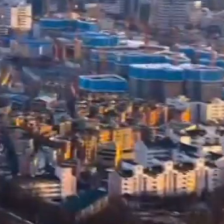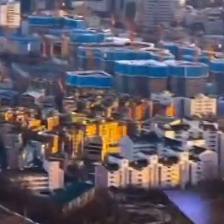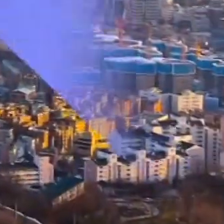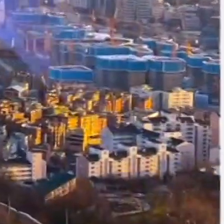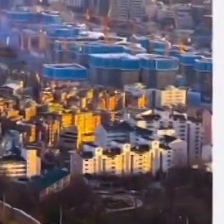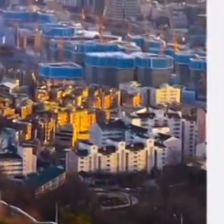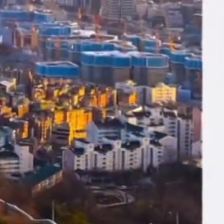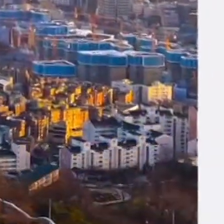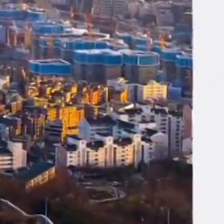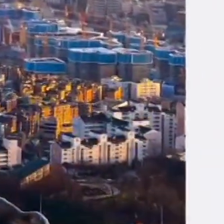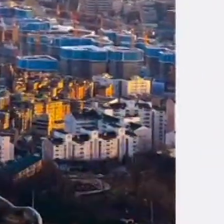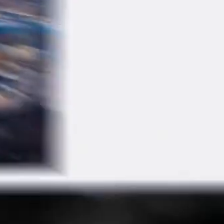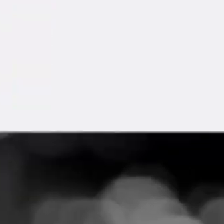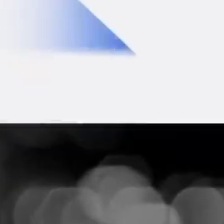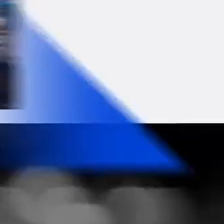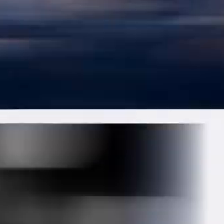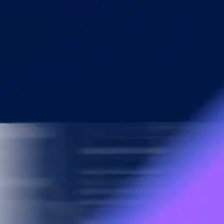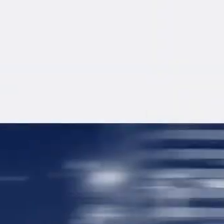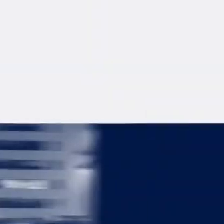아